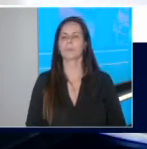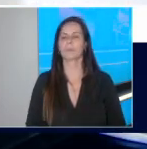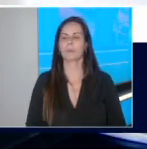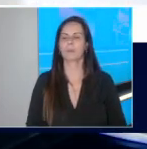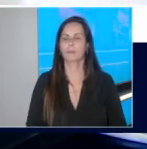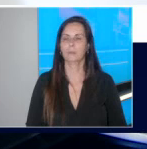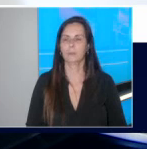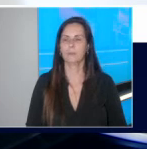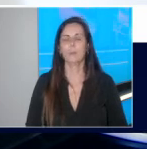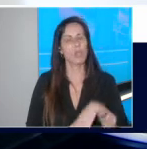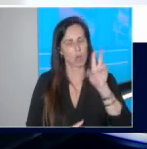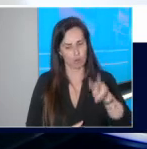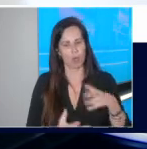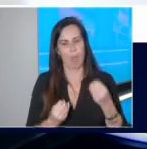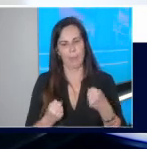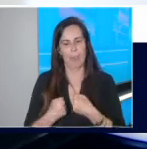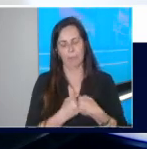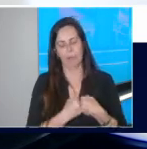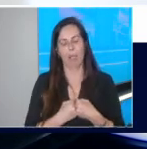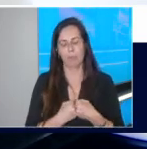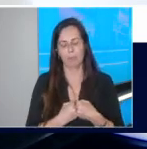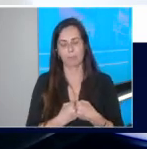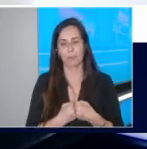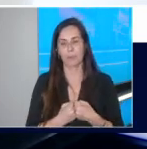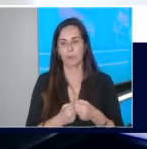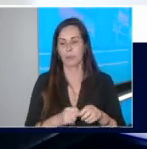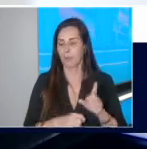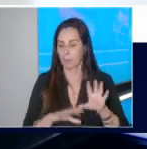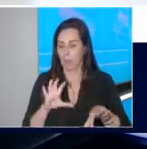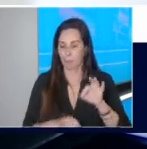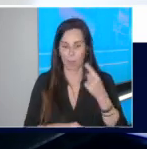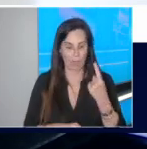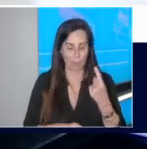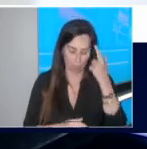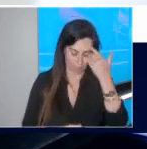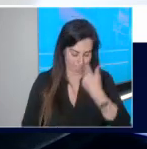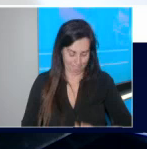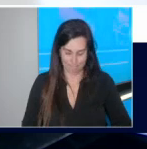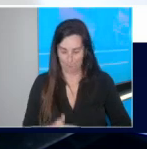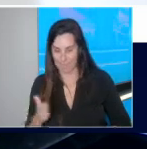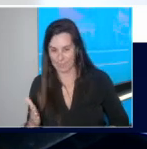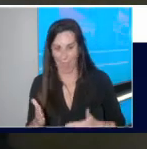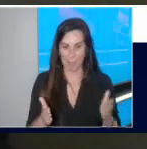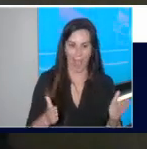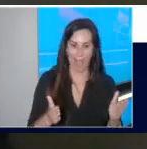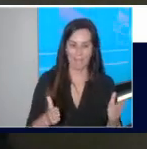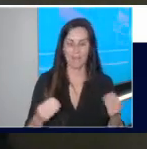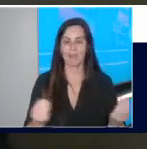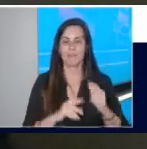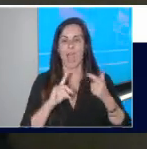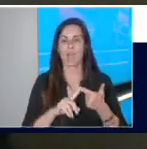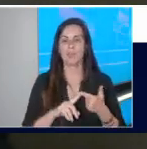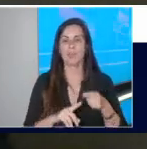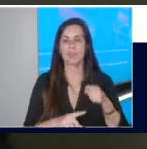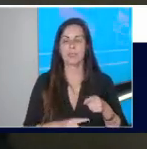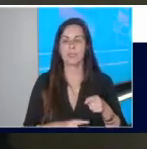יש לו רשימה של אתגרים. האתגר הזה באמת למצוא את עצמו בתוך המאבק המזרח אסיאתי הוא נורא חשוב. דבר שני,